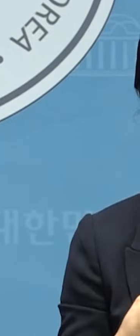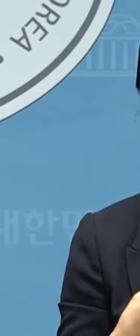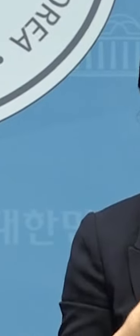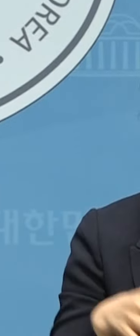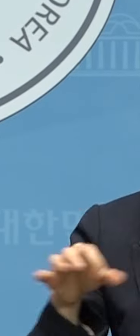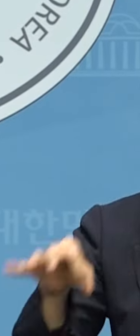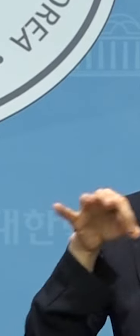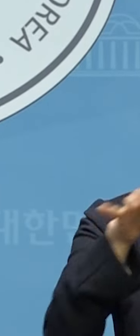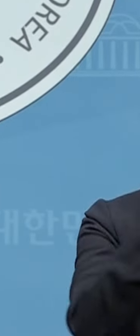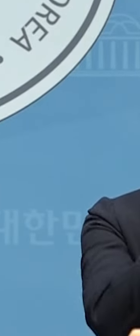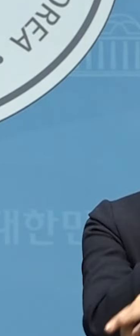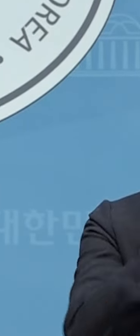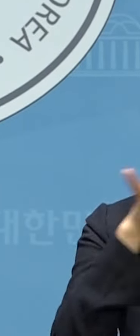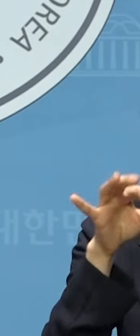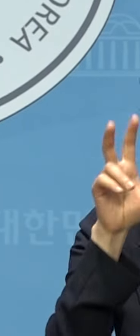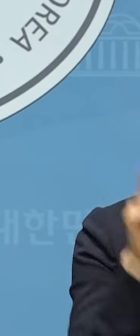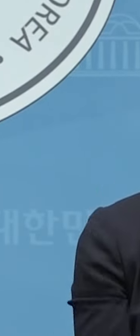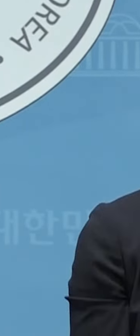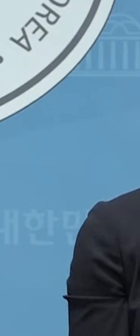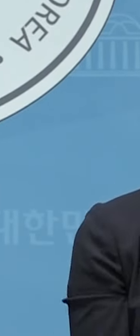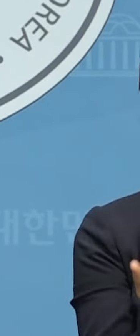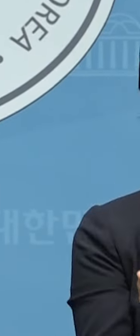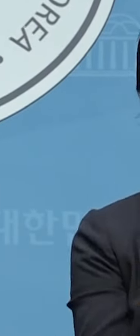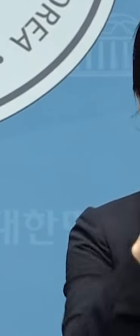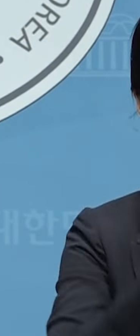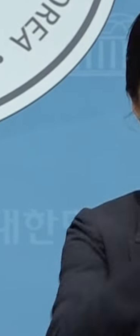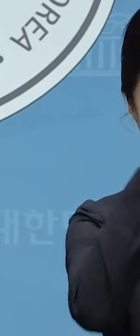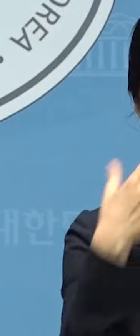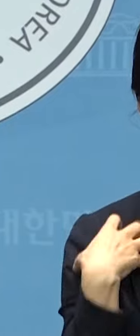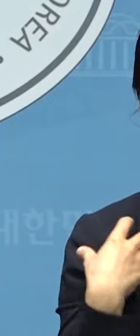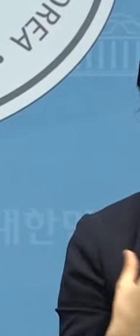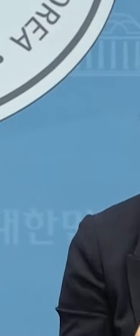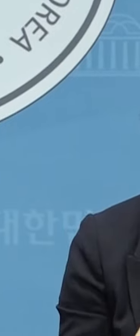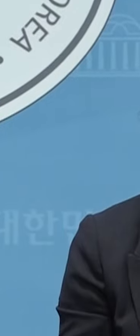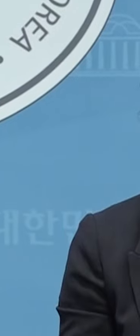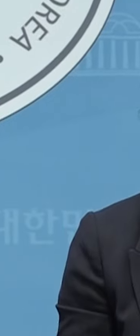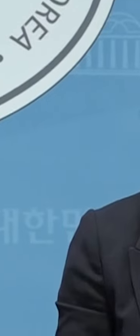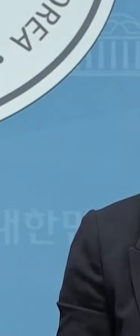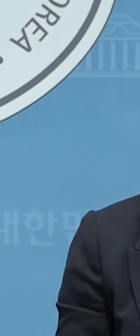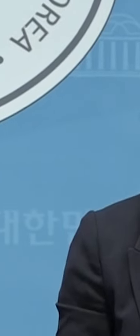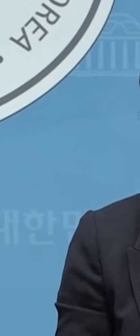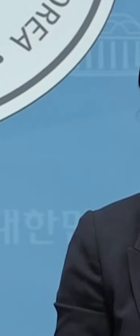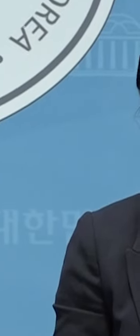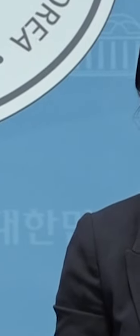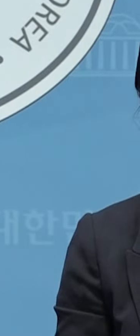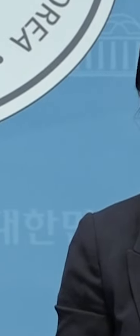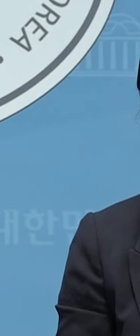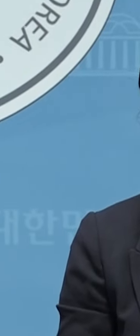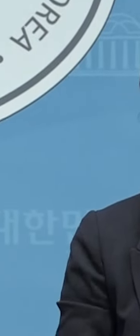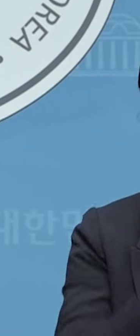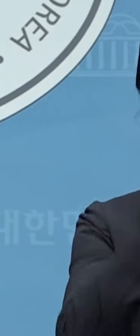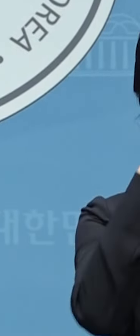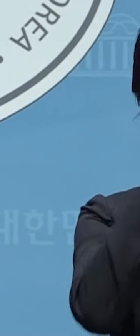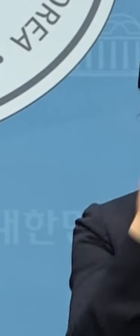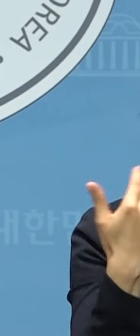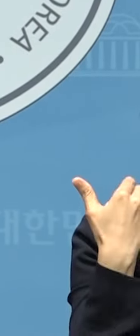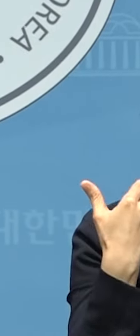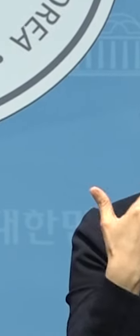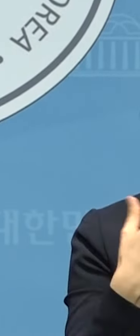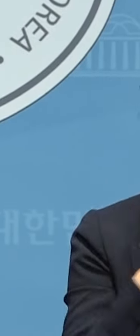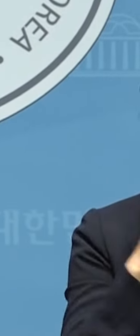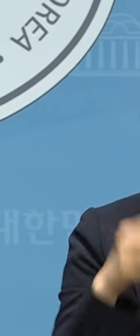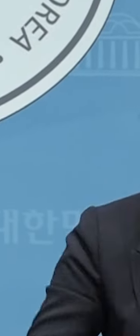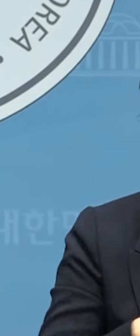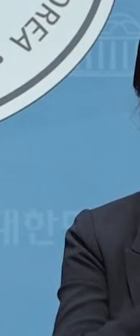회전문 인사의 극치를 보여준 윤성열 정권 중앙고 출신이면 앞뒤를 가리지 않는